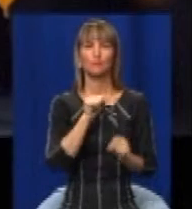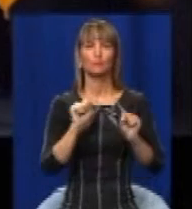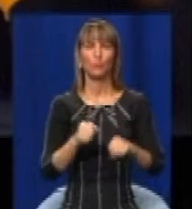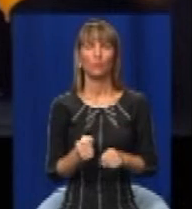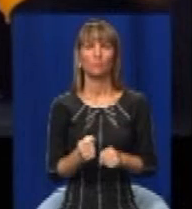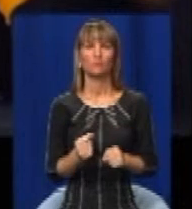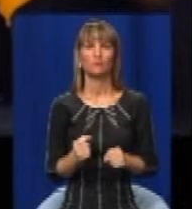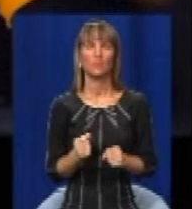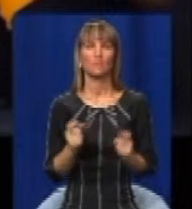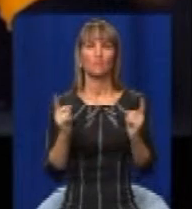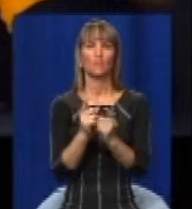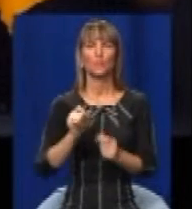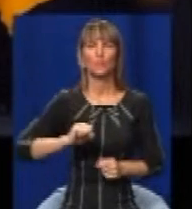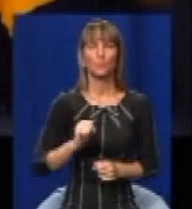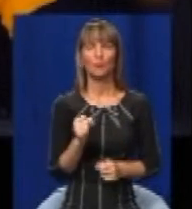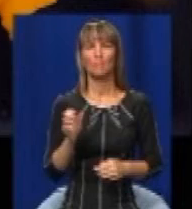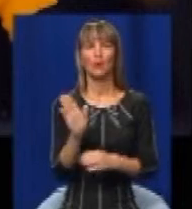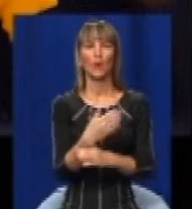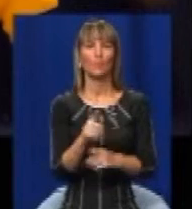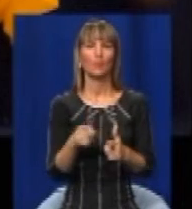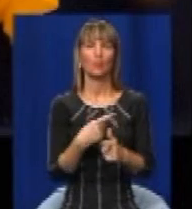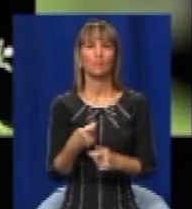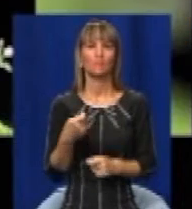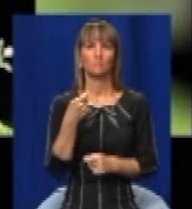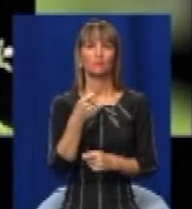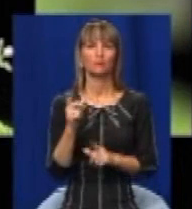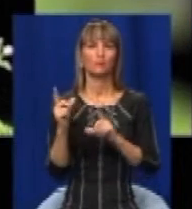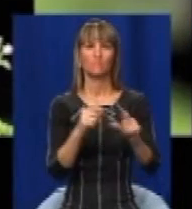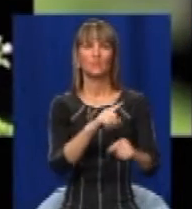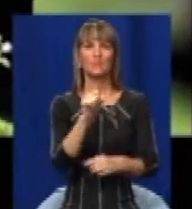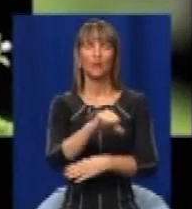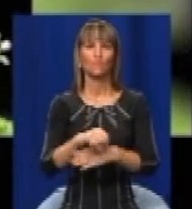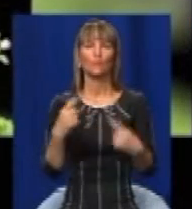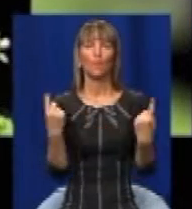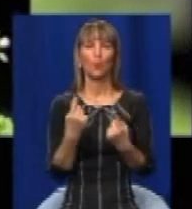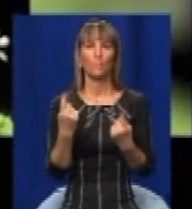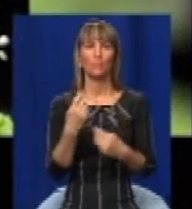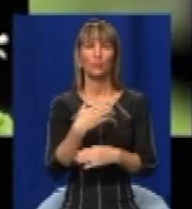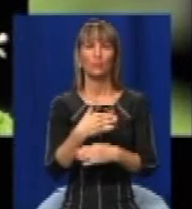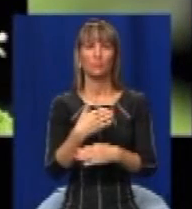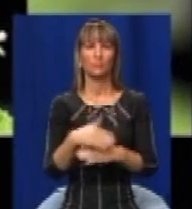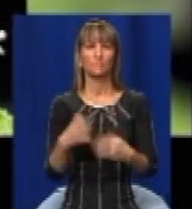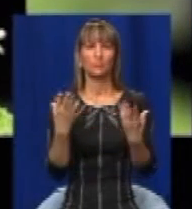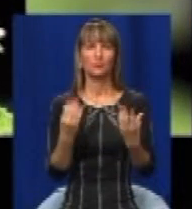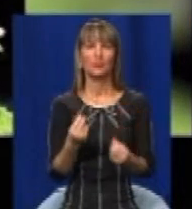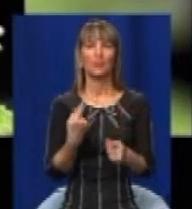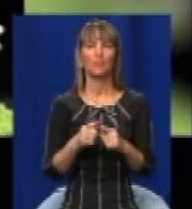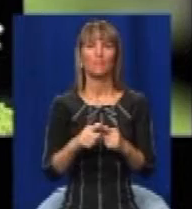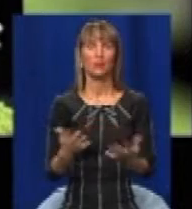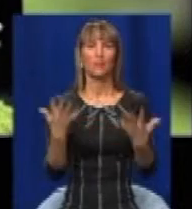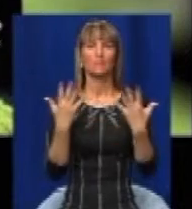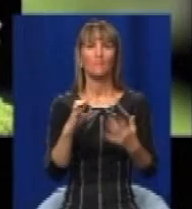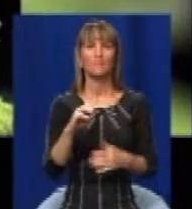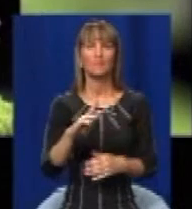збираючись на зустріч з друзями, прогулянку або поїздку за містом. Вуличний повсякденний стріт-кежуал. Це яскравий стиль, в